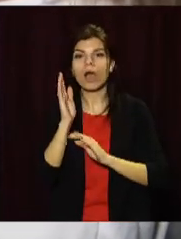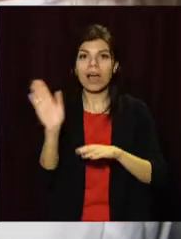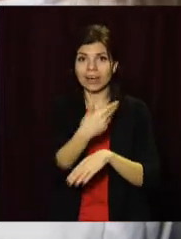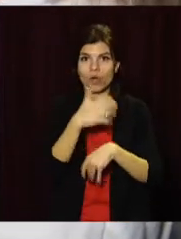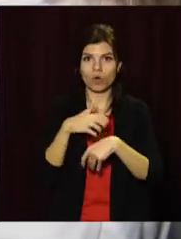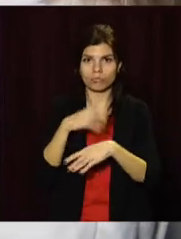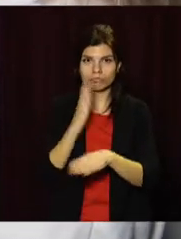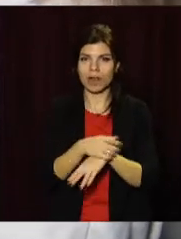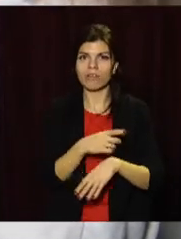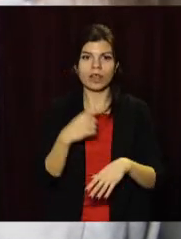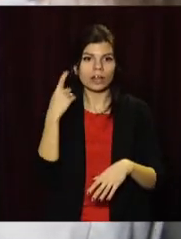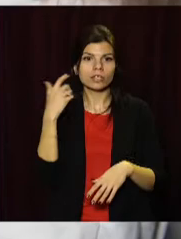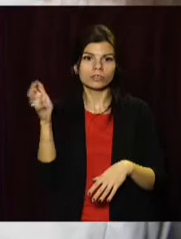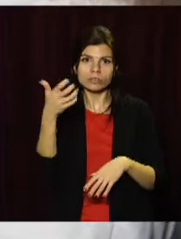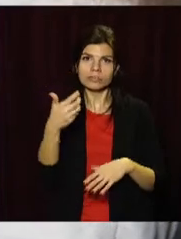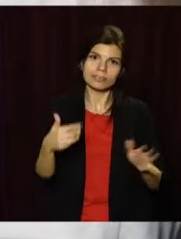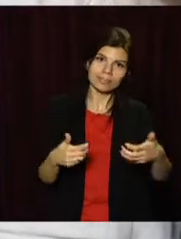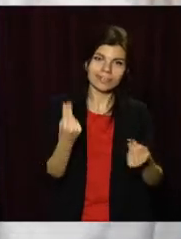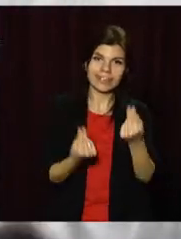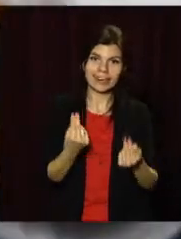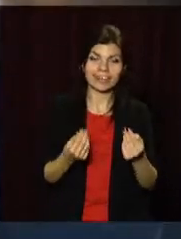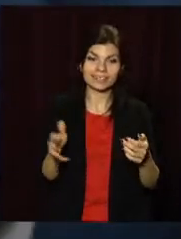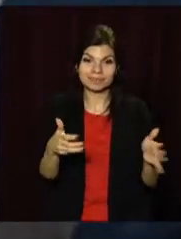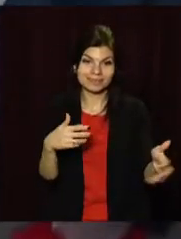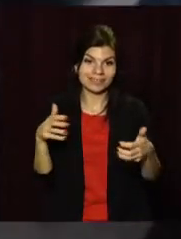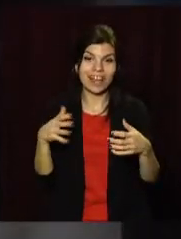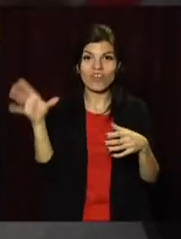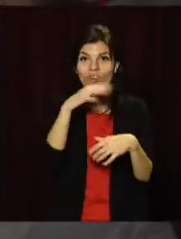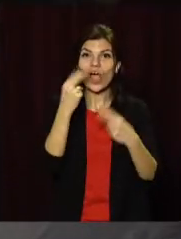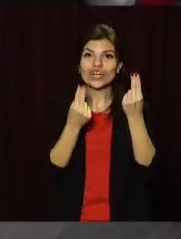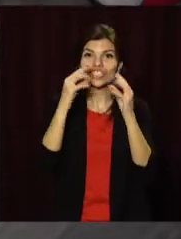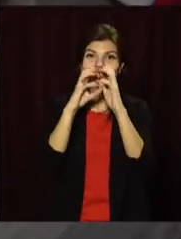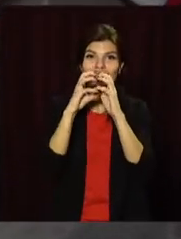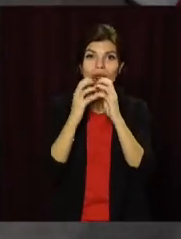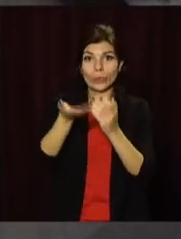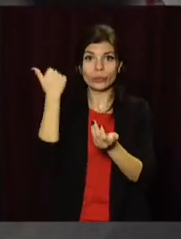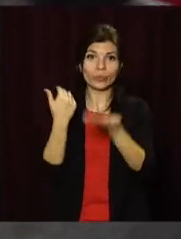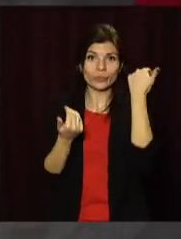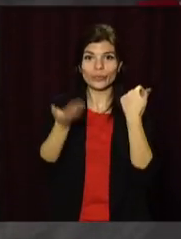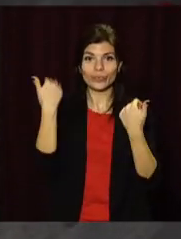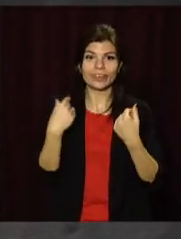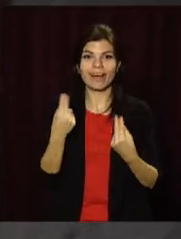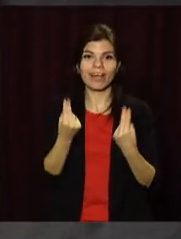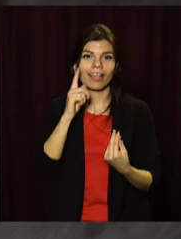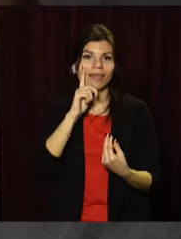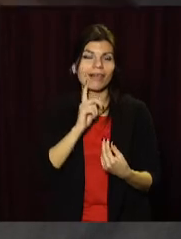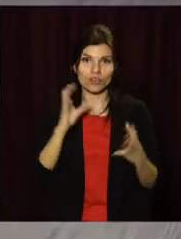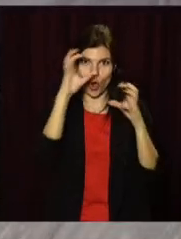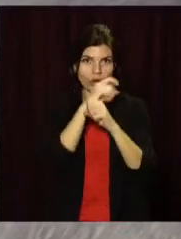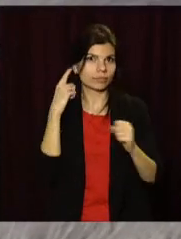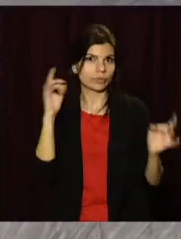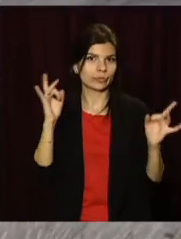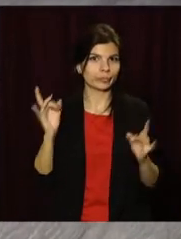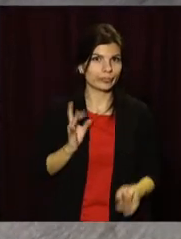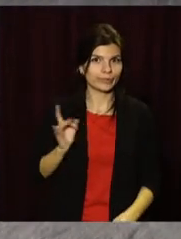прогнати. Шари ганяються, все знімається і... Вот так происходит по ночам у нас.